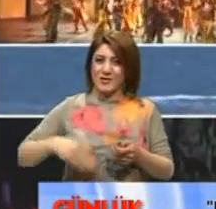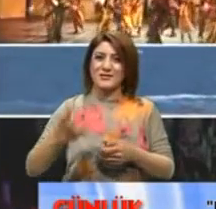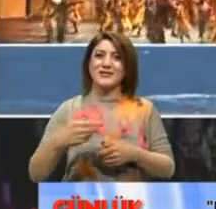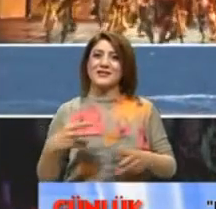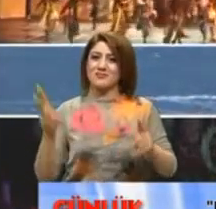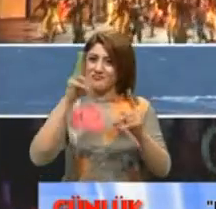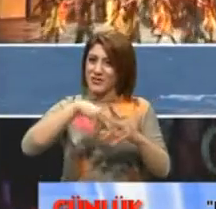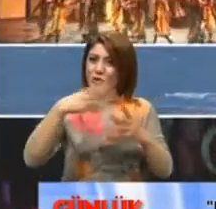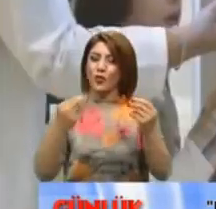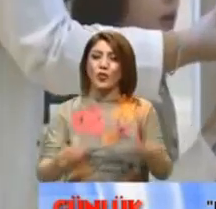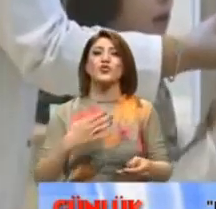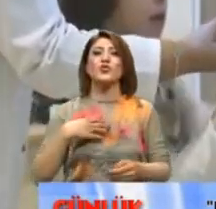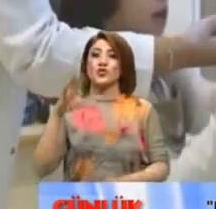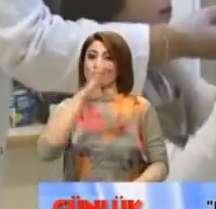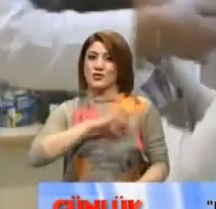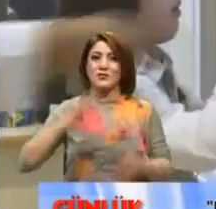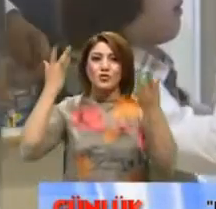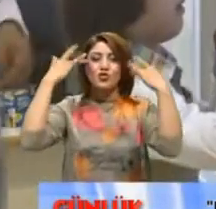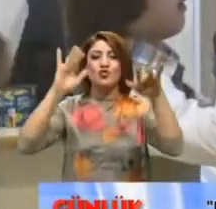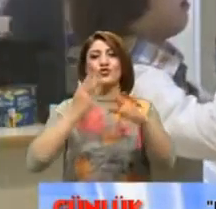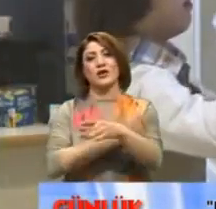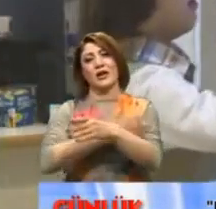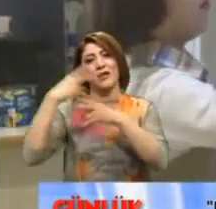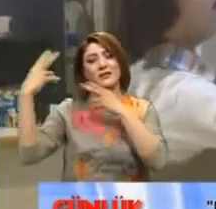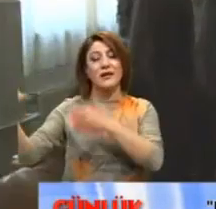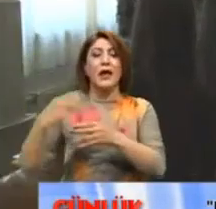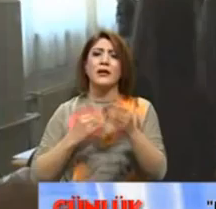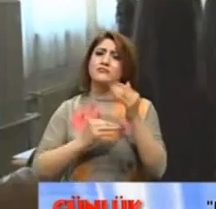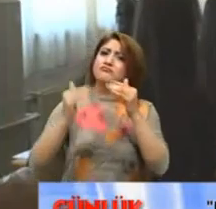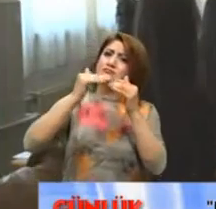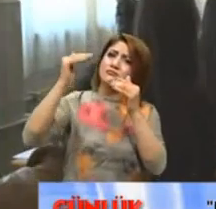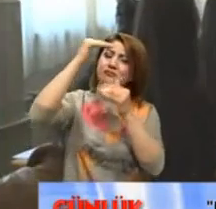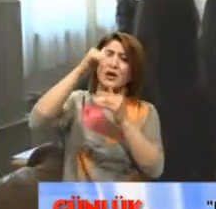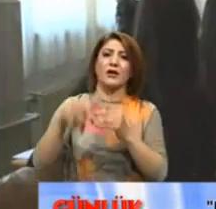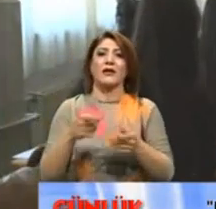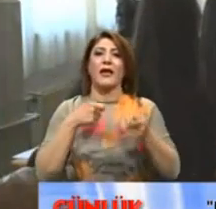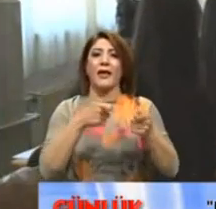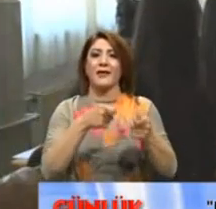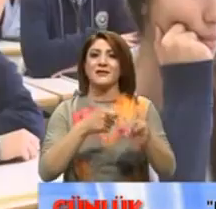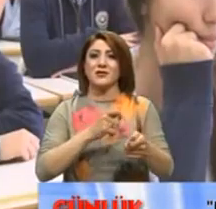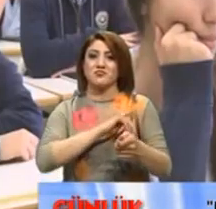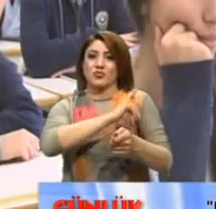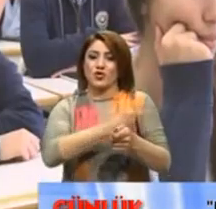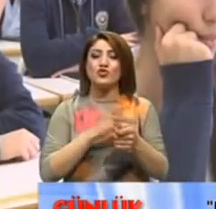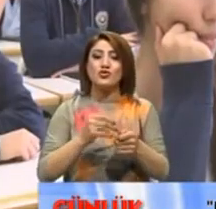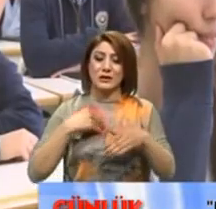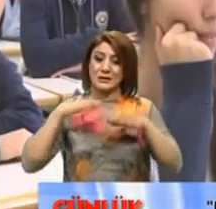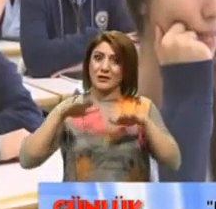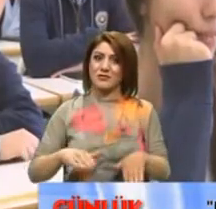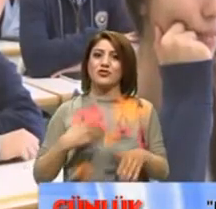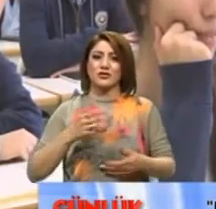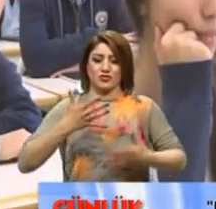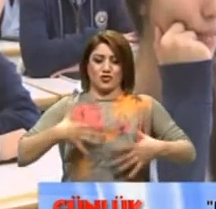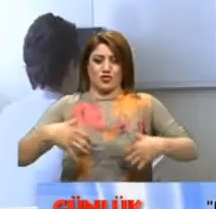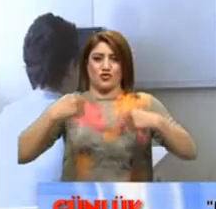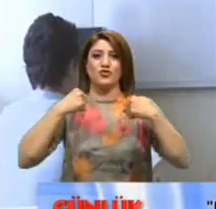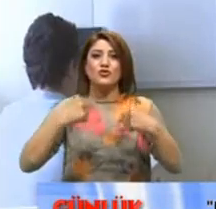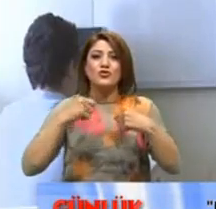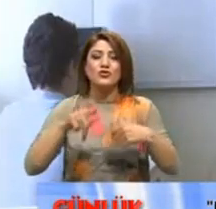ve turizm kenti. Her geçen gün artan eğitim kalitesini daha kalıcı hale getirmek için dinamik bir